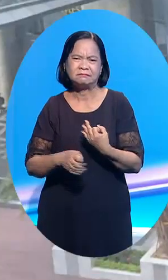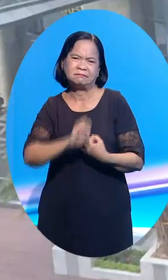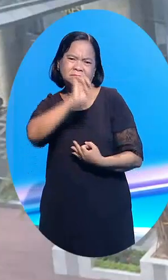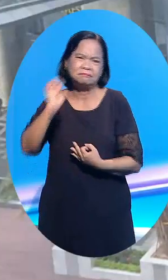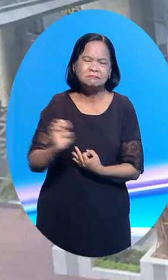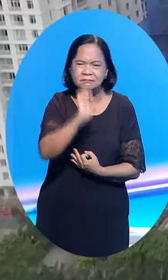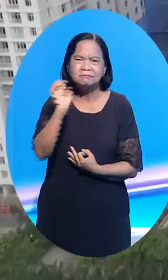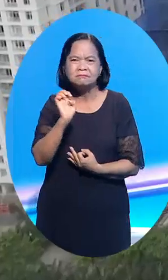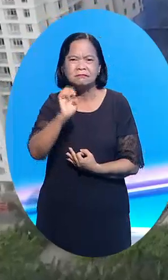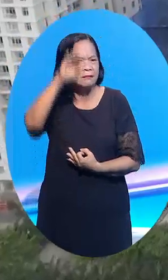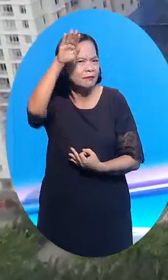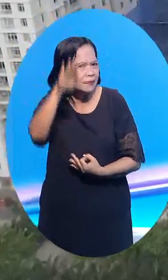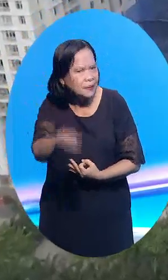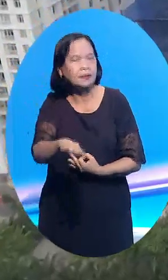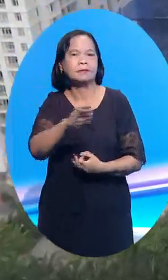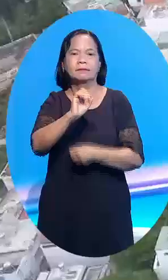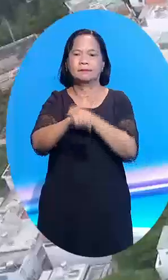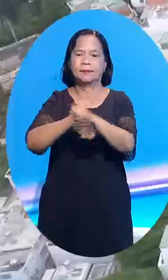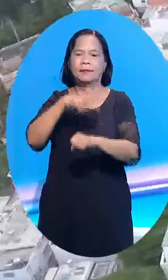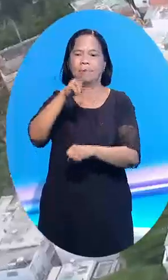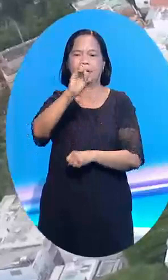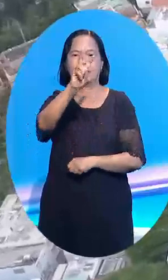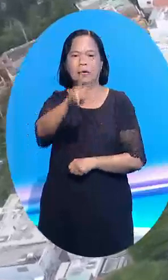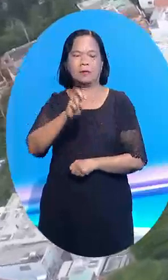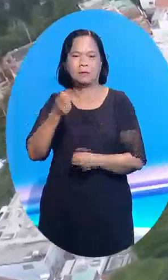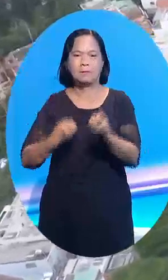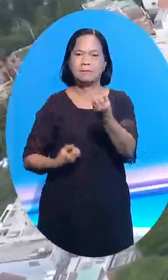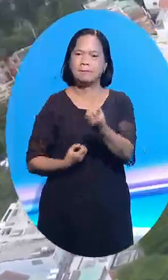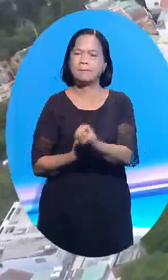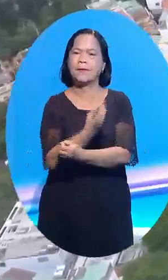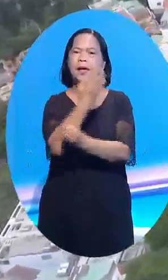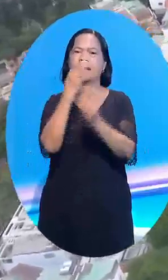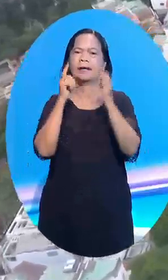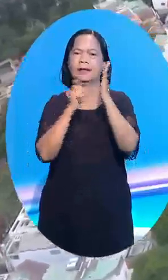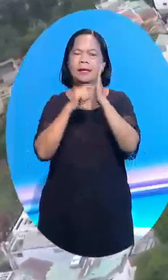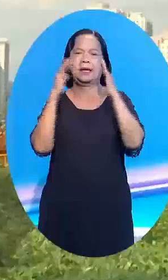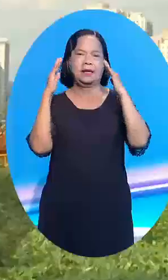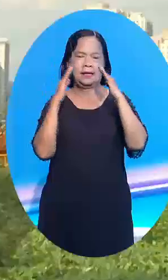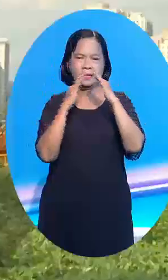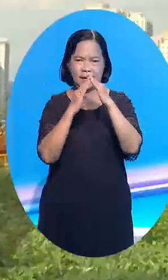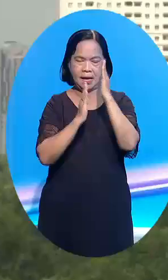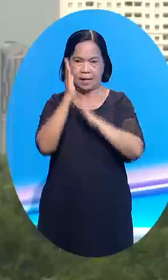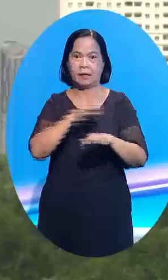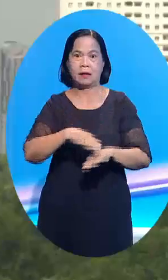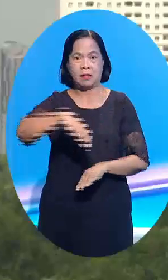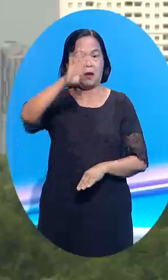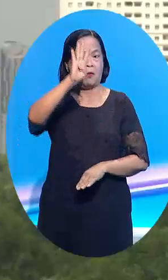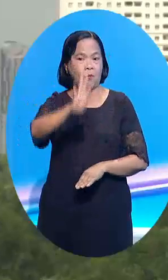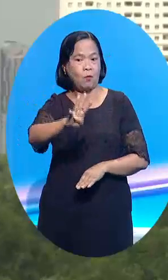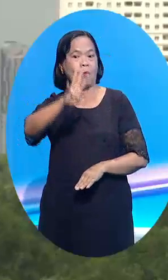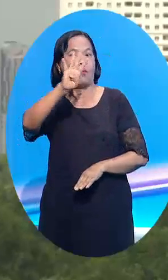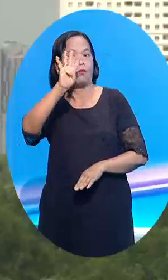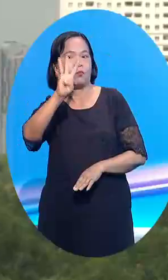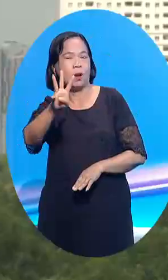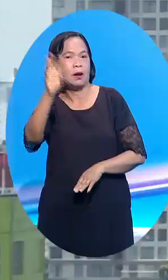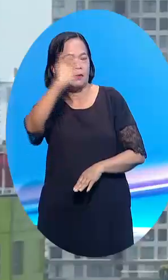trên thị trường bị sụt giảm mạnh. Năm 2022, giá bán trung bình căn hộ tại thành phố Hồ Chí Minh tăng tới 43% so với cùng